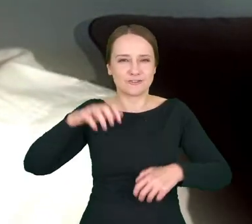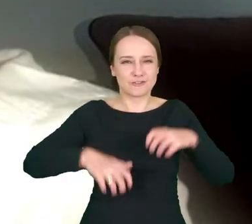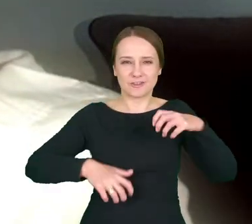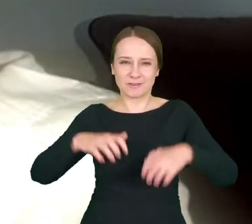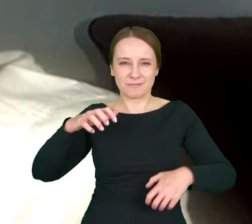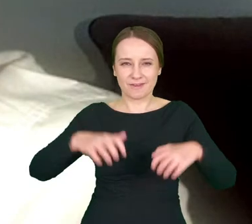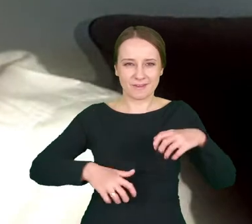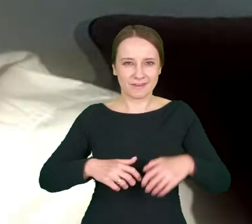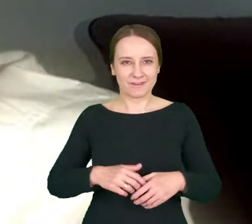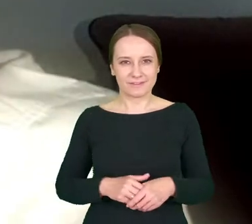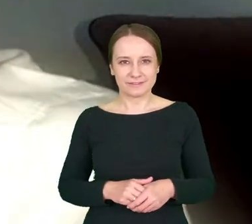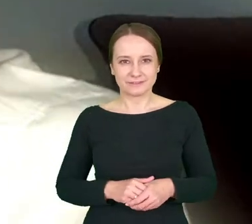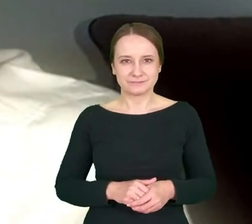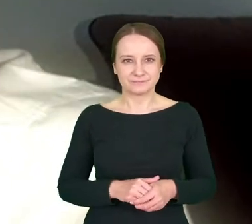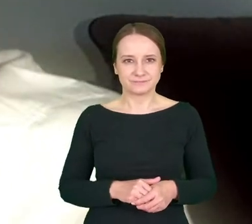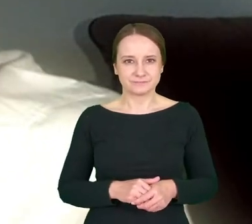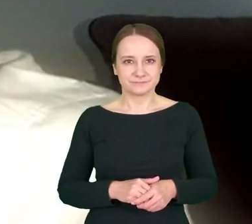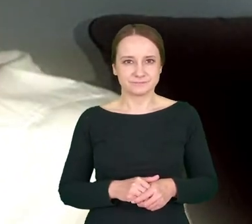przeleciały.